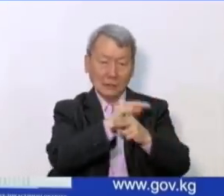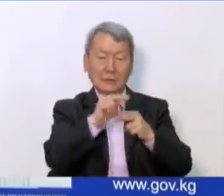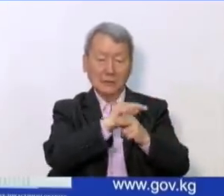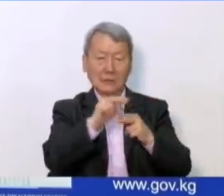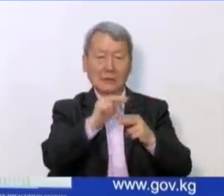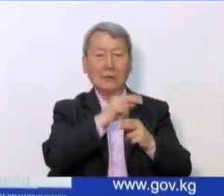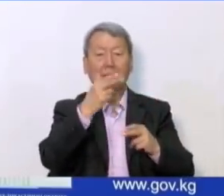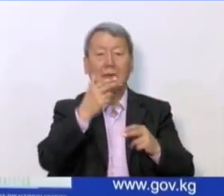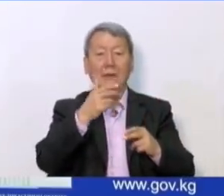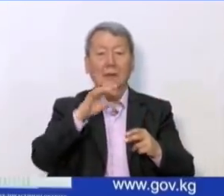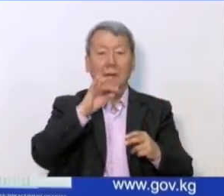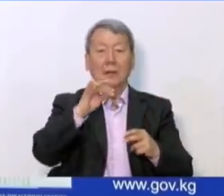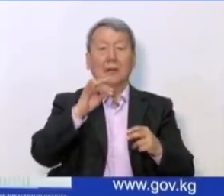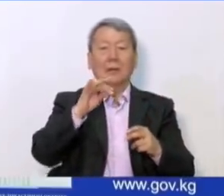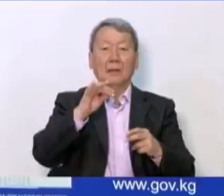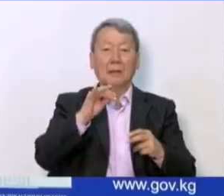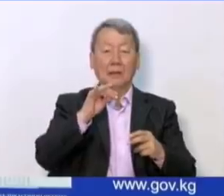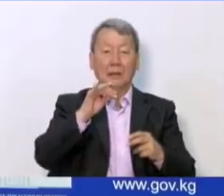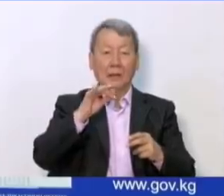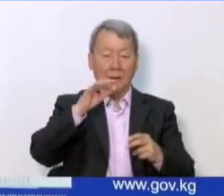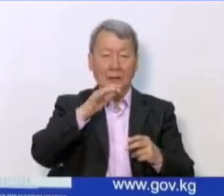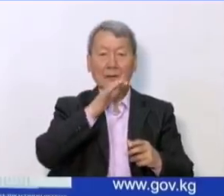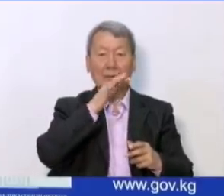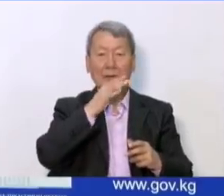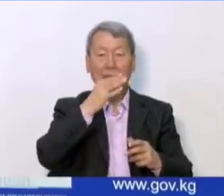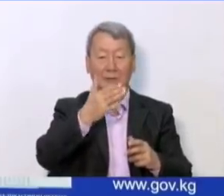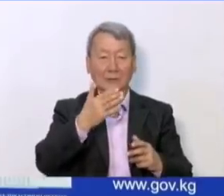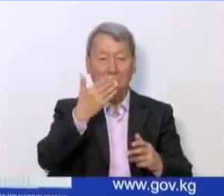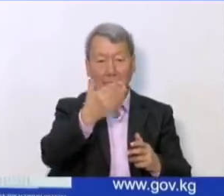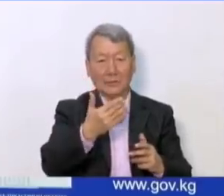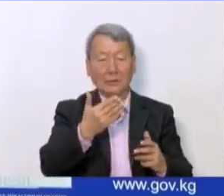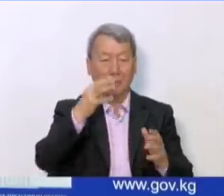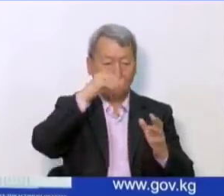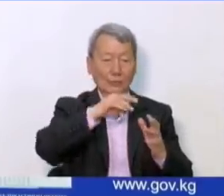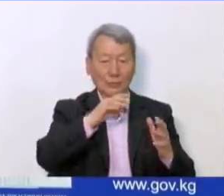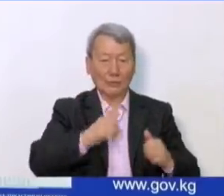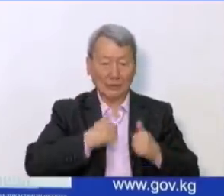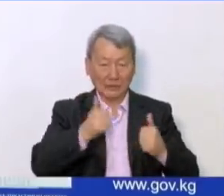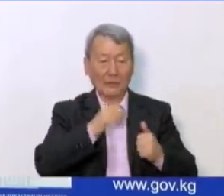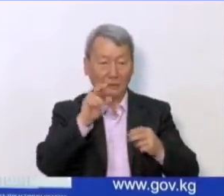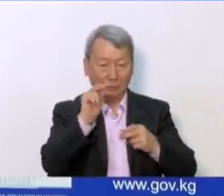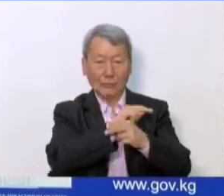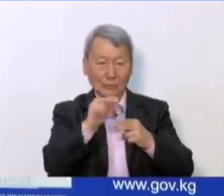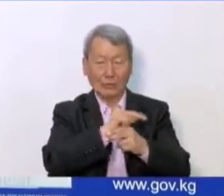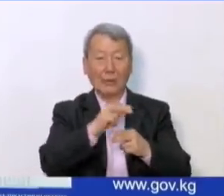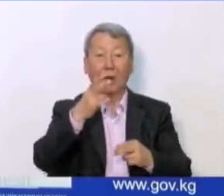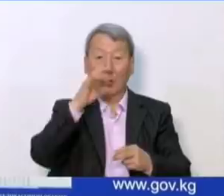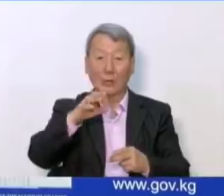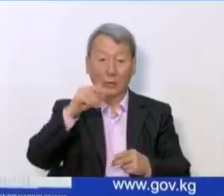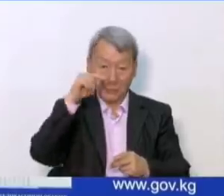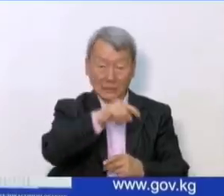жана баягы заманбап шаймандар кошулуп дарылоого алынган. Бирок ошол эле